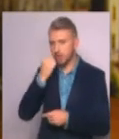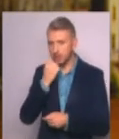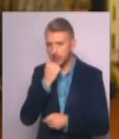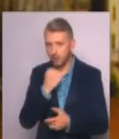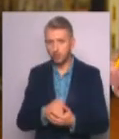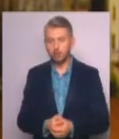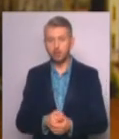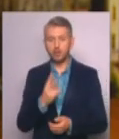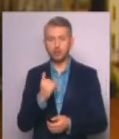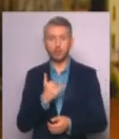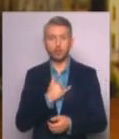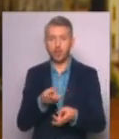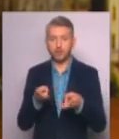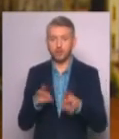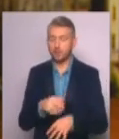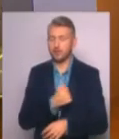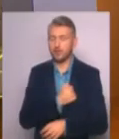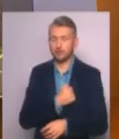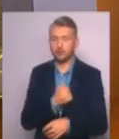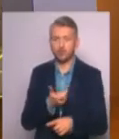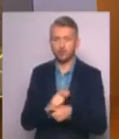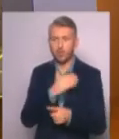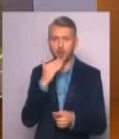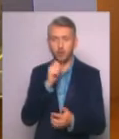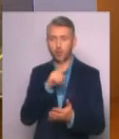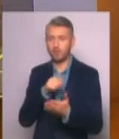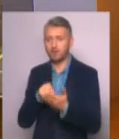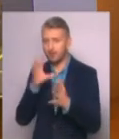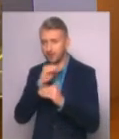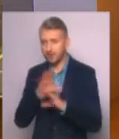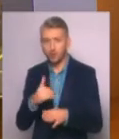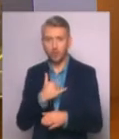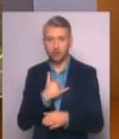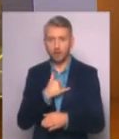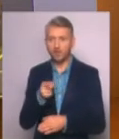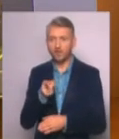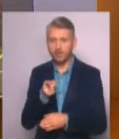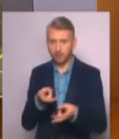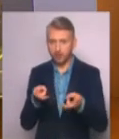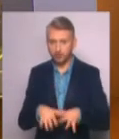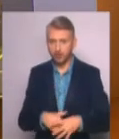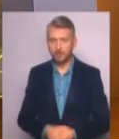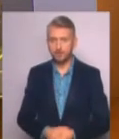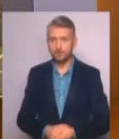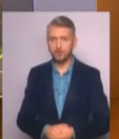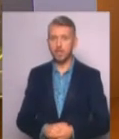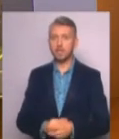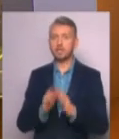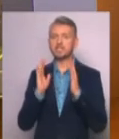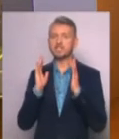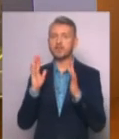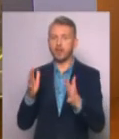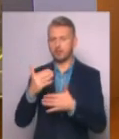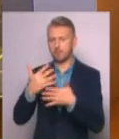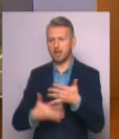Вадиме. Ну, у нас залишається, на жаль, ще дуже багато питань, які ми не встигли, але у нас буквально хвилиночка залишилася. Сквер, перелік